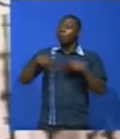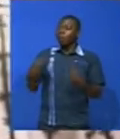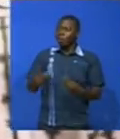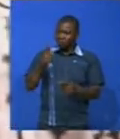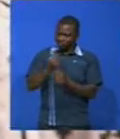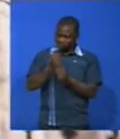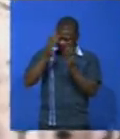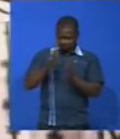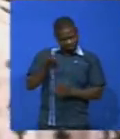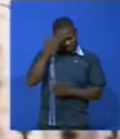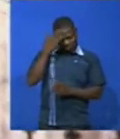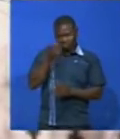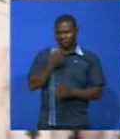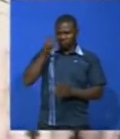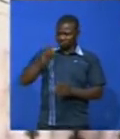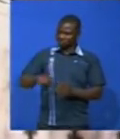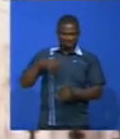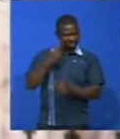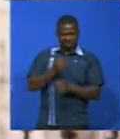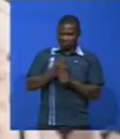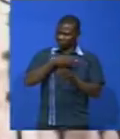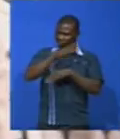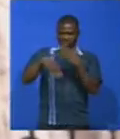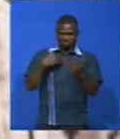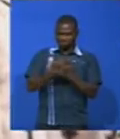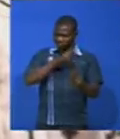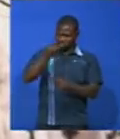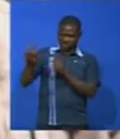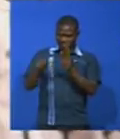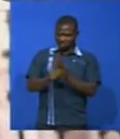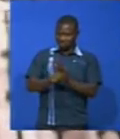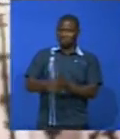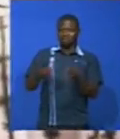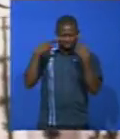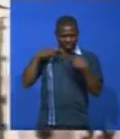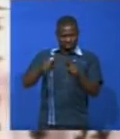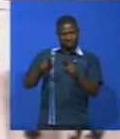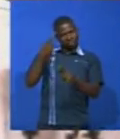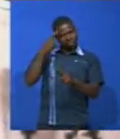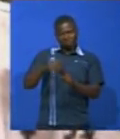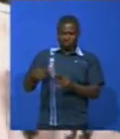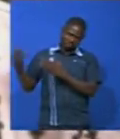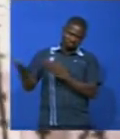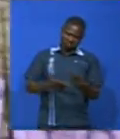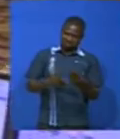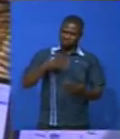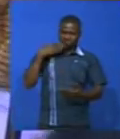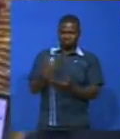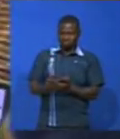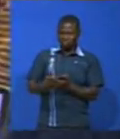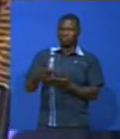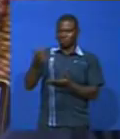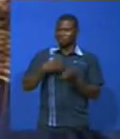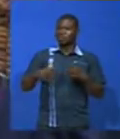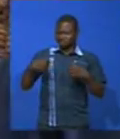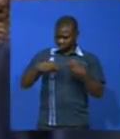conscients donc que tout le monde, tout le peuple compte sur eux pour la fourniture donc en énergie et donne le maximum d'eux-mêmes. Une visite